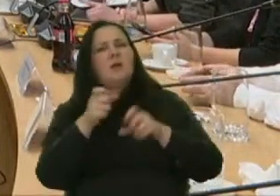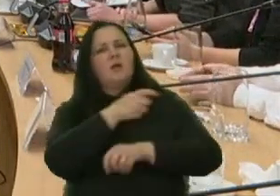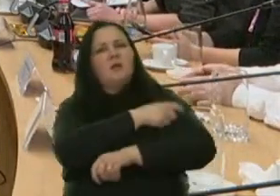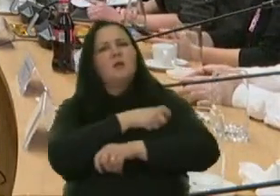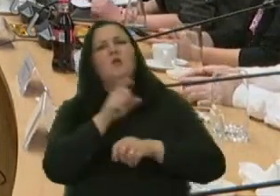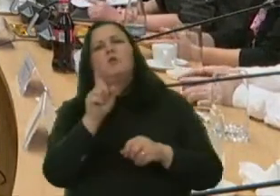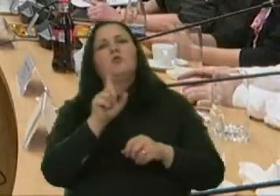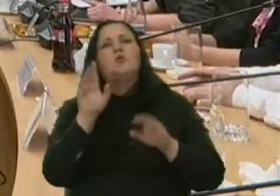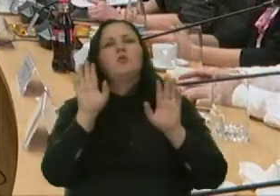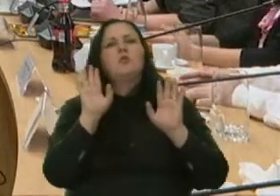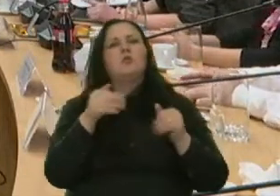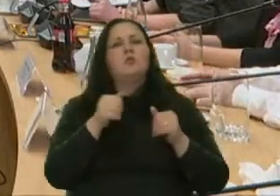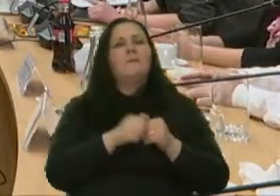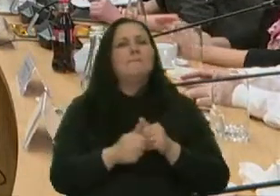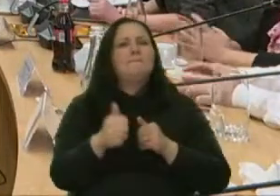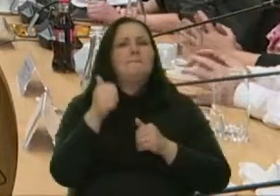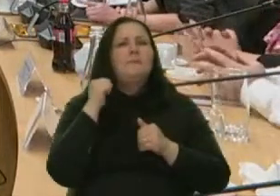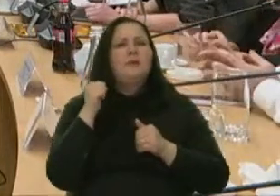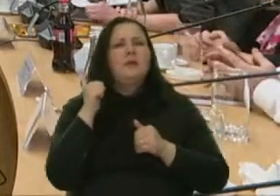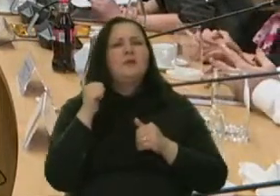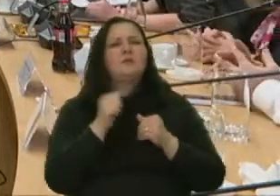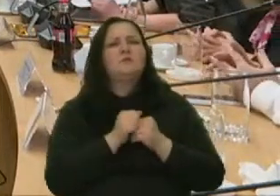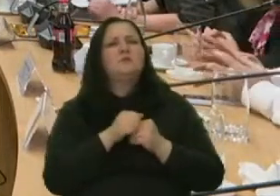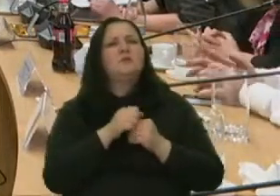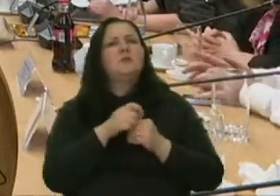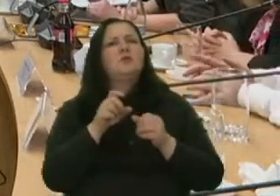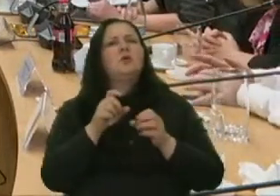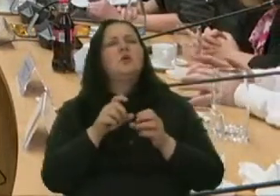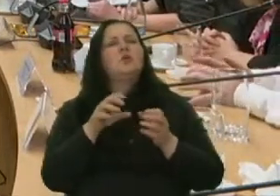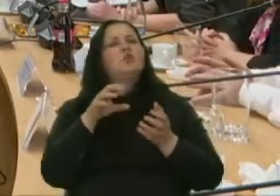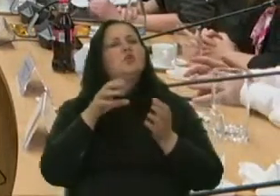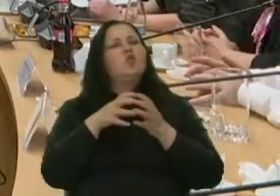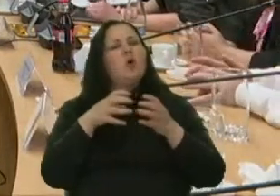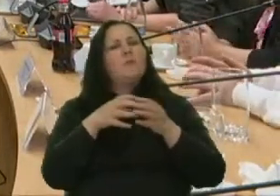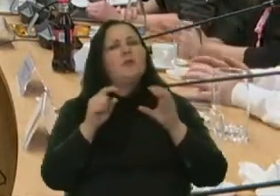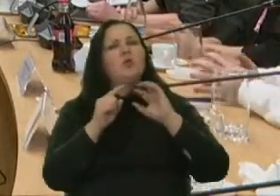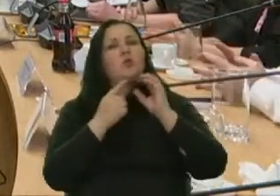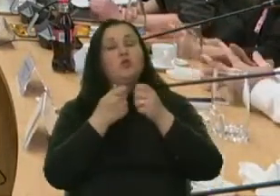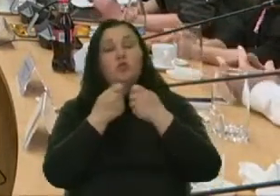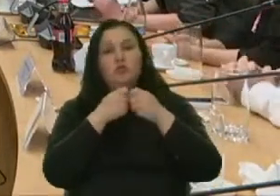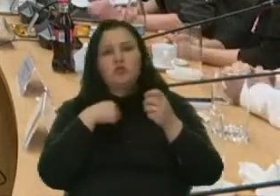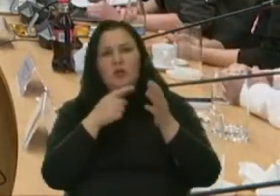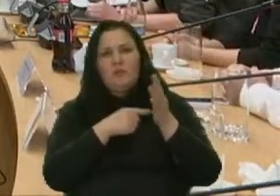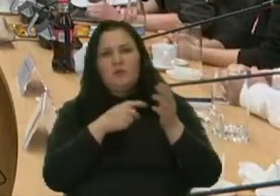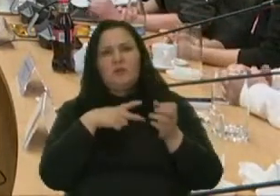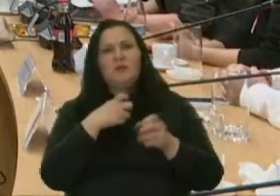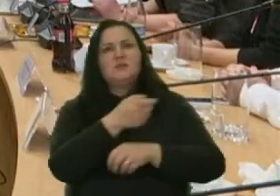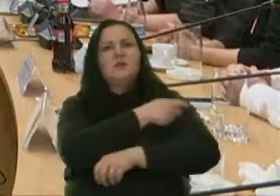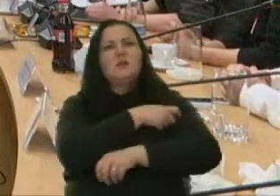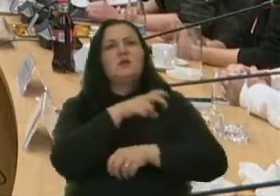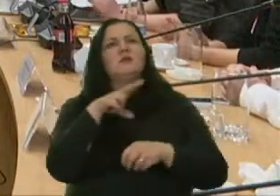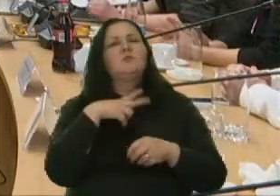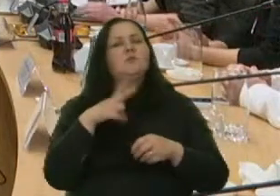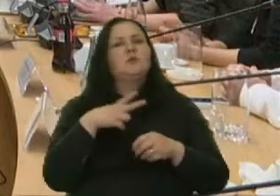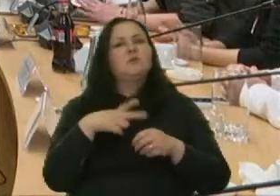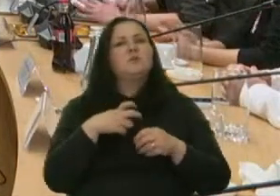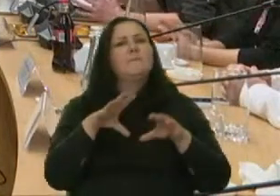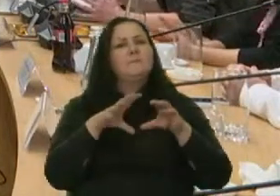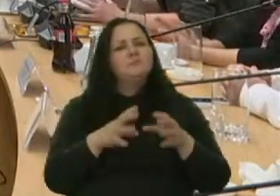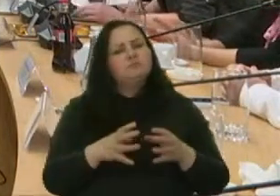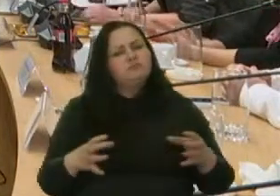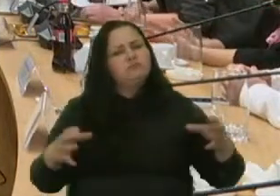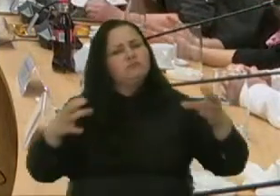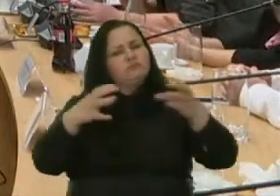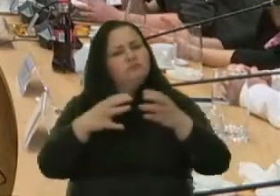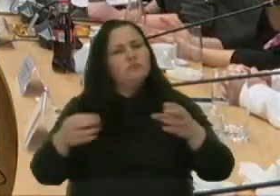are background în domeniul cultural tot ce am cerut noi este ca în comisie să fie prinși să